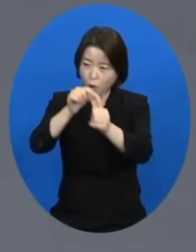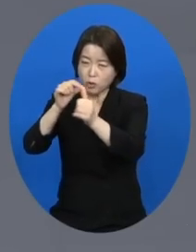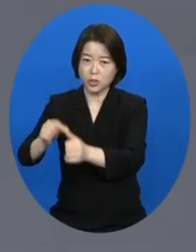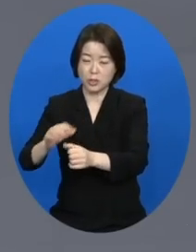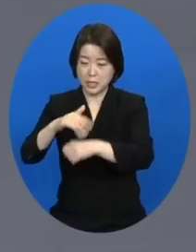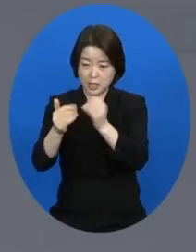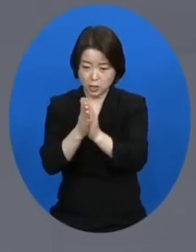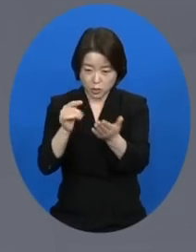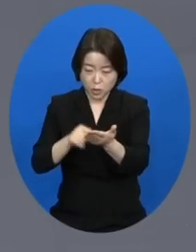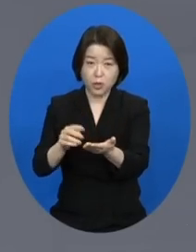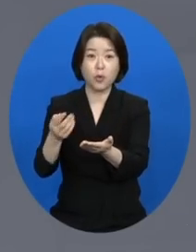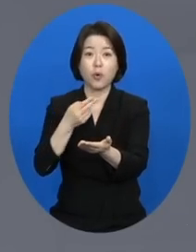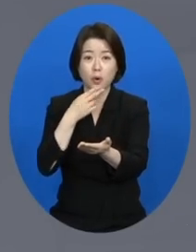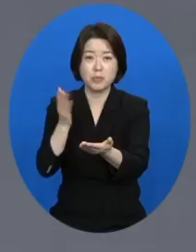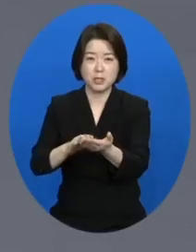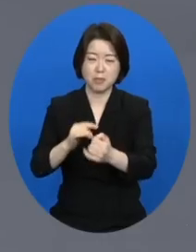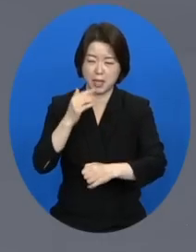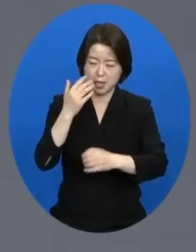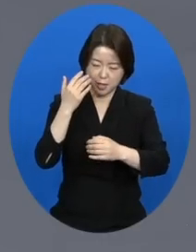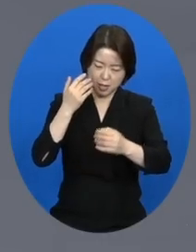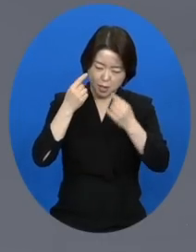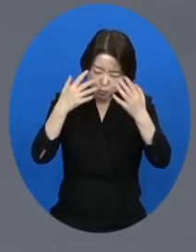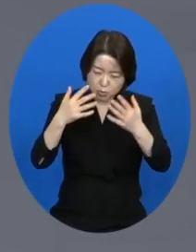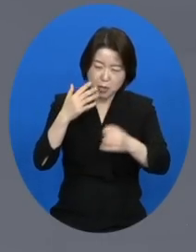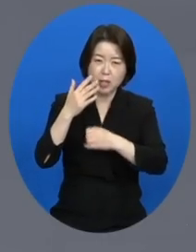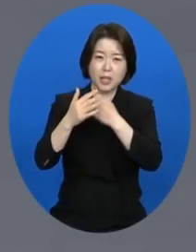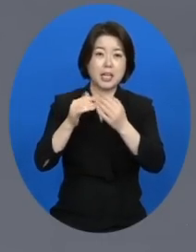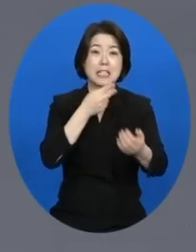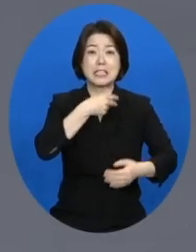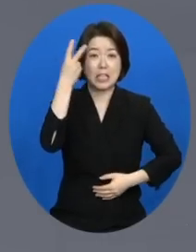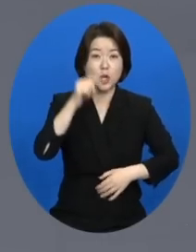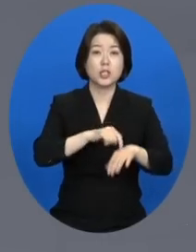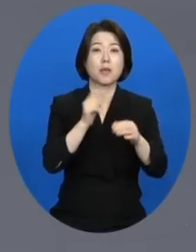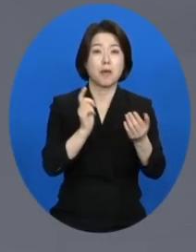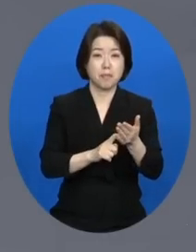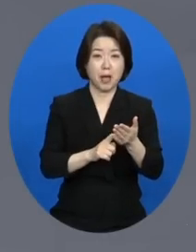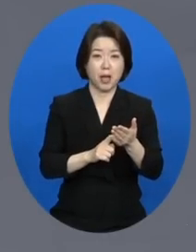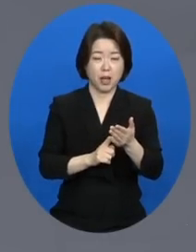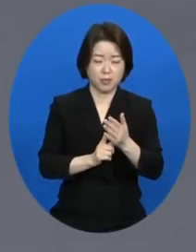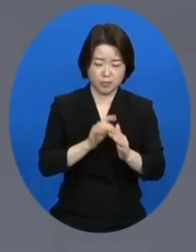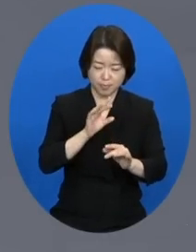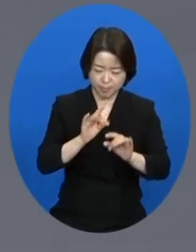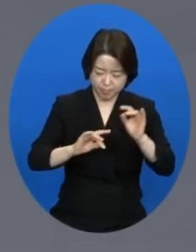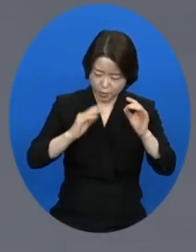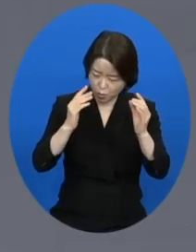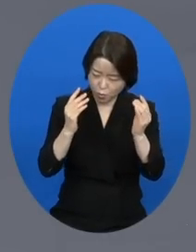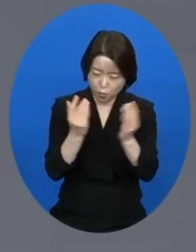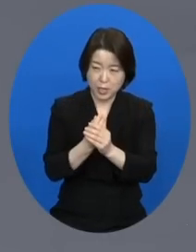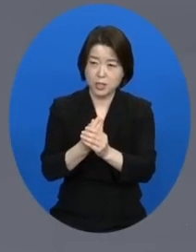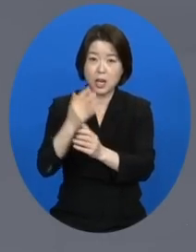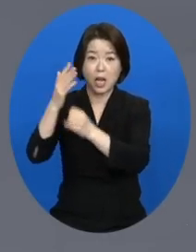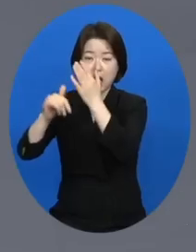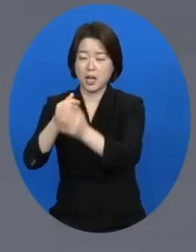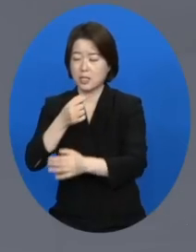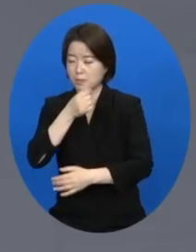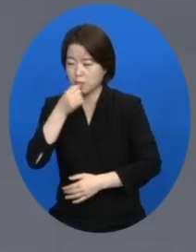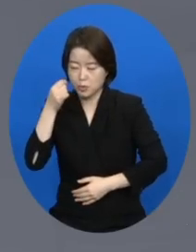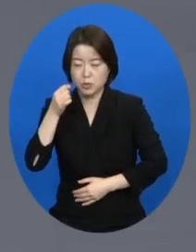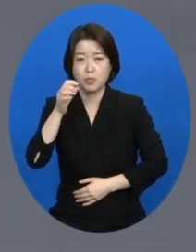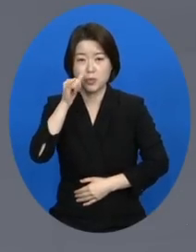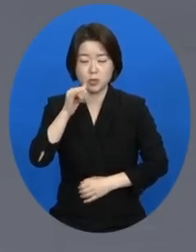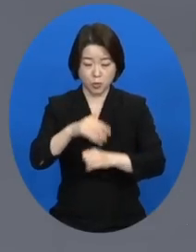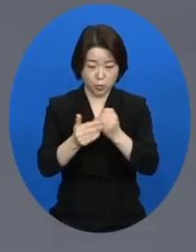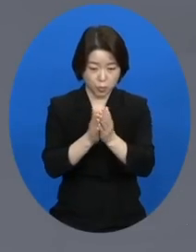성경이 기록되지 않았지만 분명히 이것이 요셉의 심정이었을 텐데 삭막한 완전한 침묵을 지키고 있는 것이